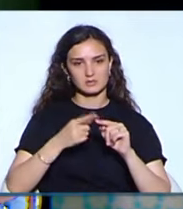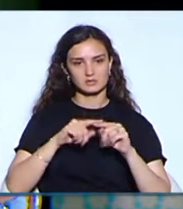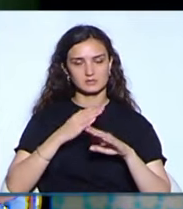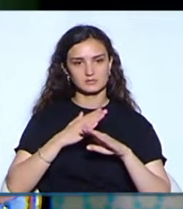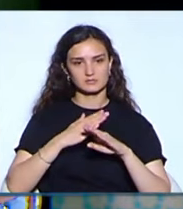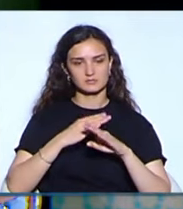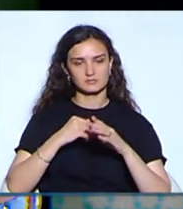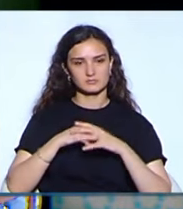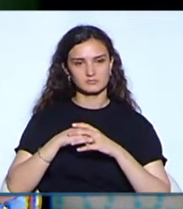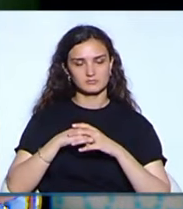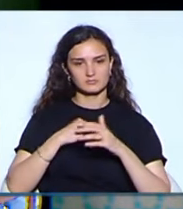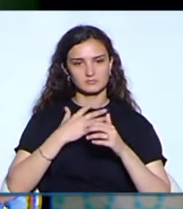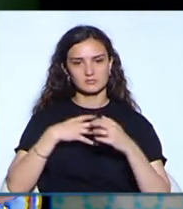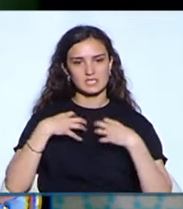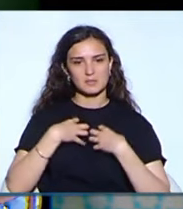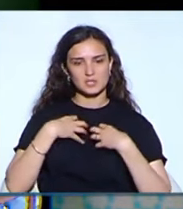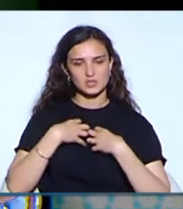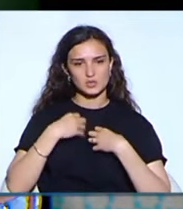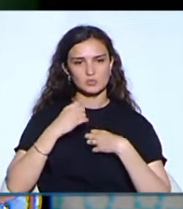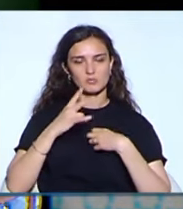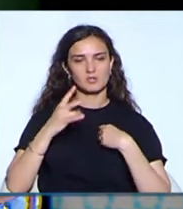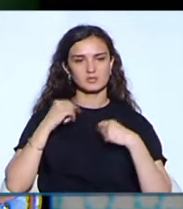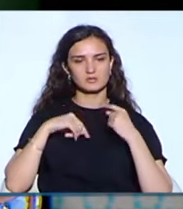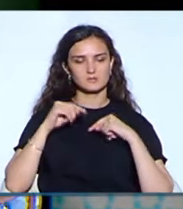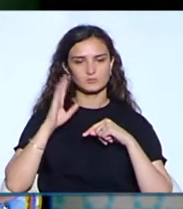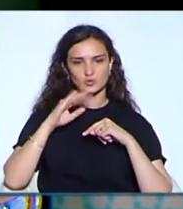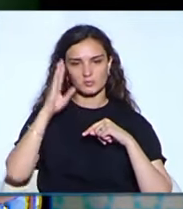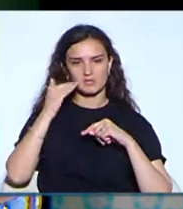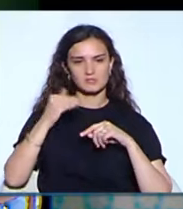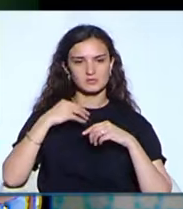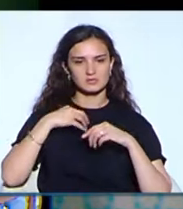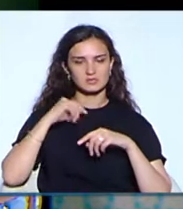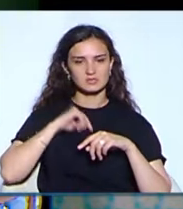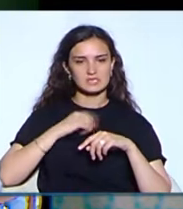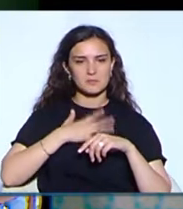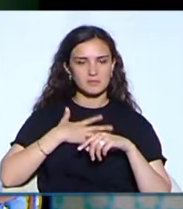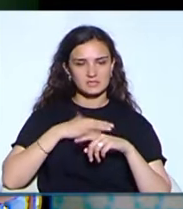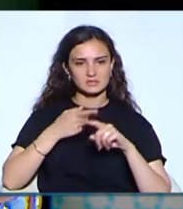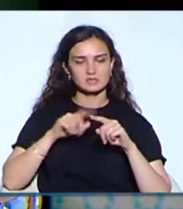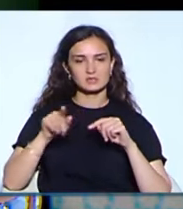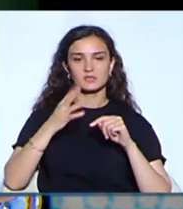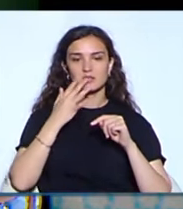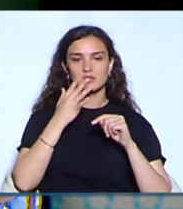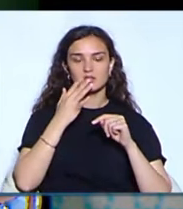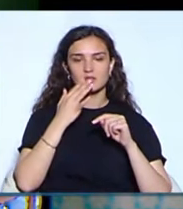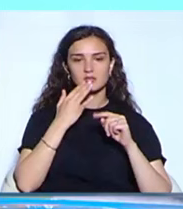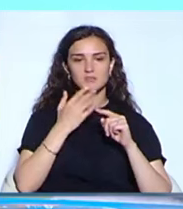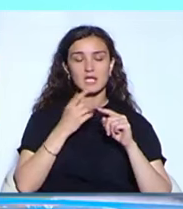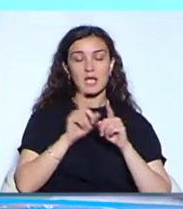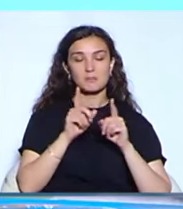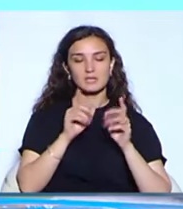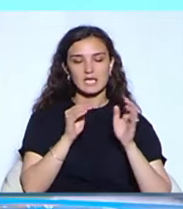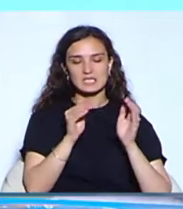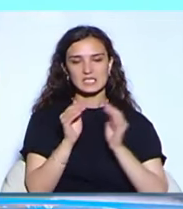არის დეპრესიულობა, ან შფოთვითი აშლილობა მშობლის, ეს არის ეთნიკურ უმცირესობაში ყოფნა, ეს არის